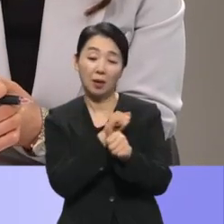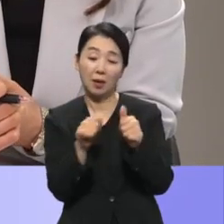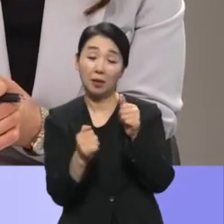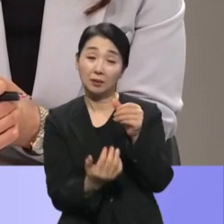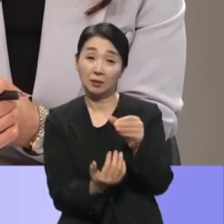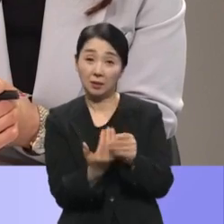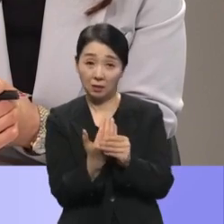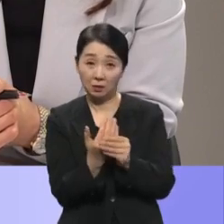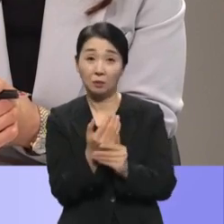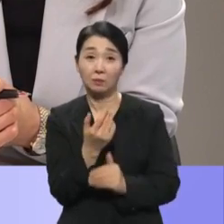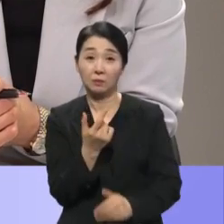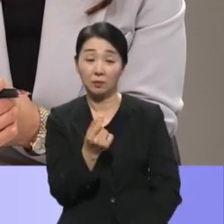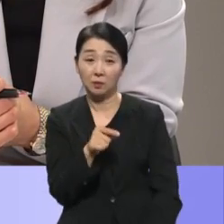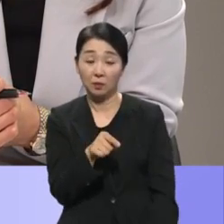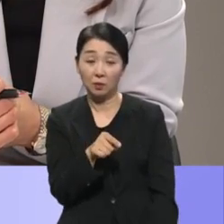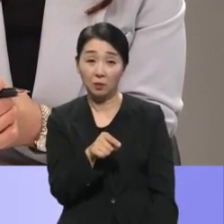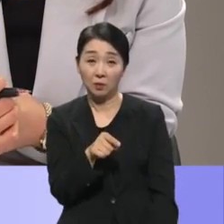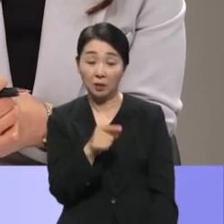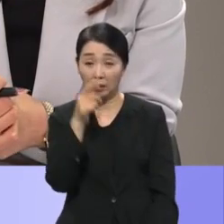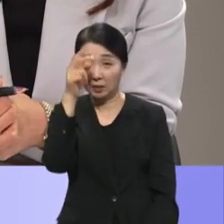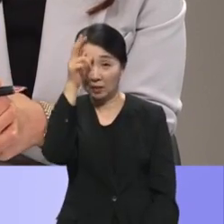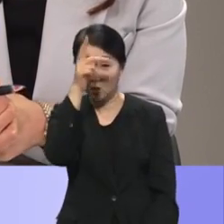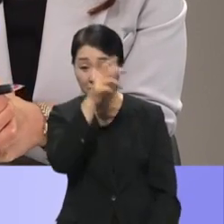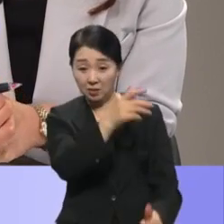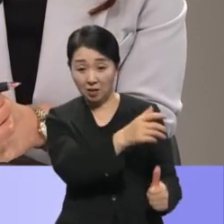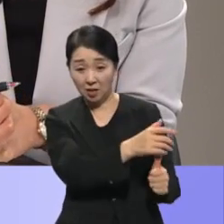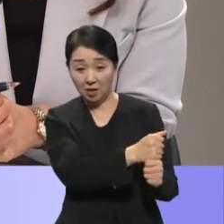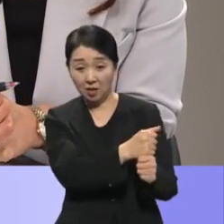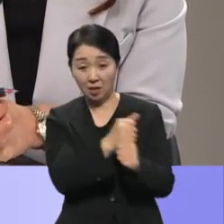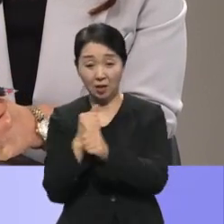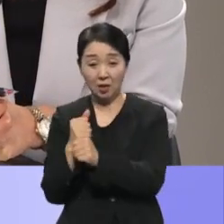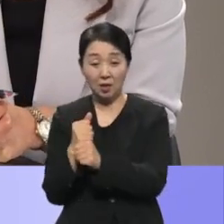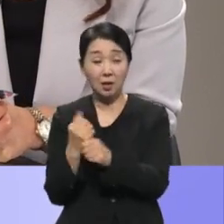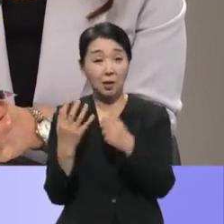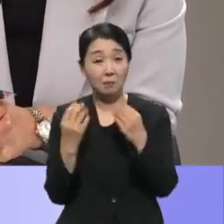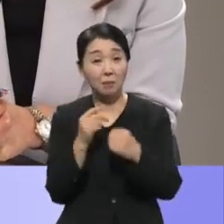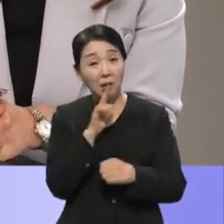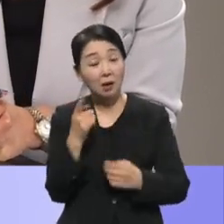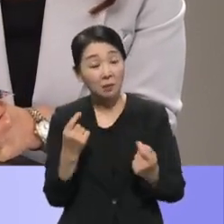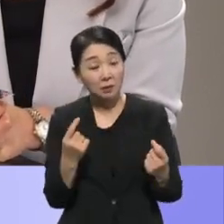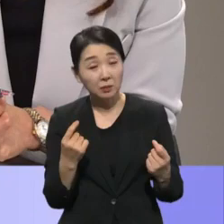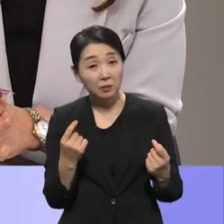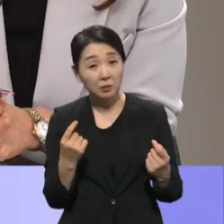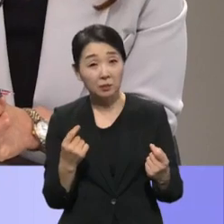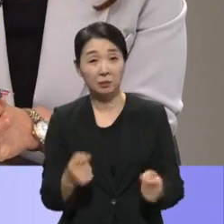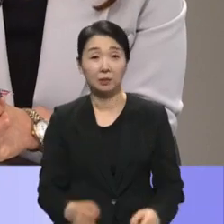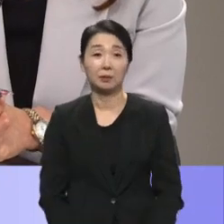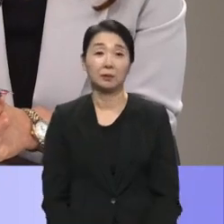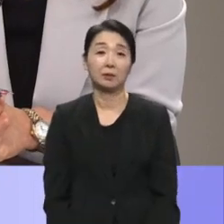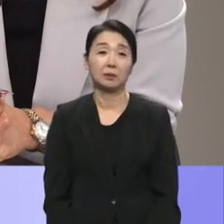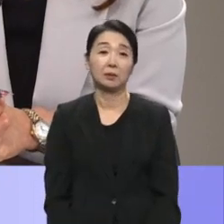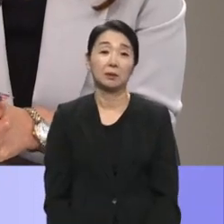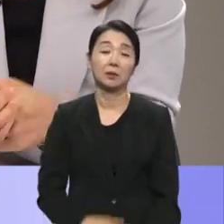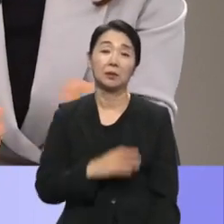십대청소년관련폭행사건에대해강력한조치를취하고있습니다. 보고서가끊임없이나오고있습니다.